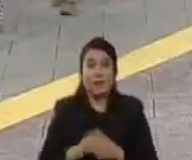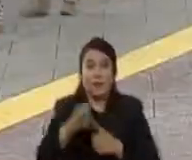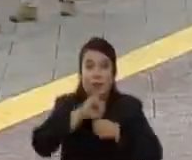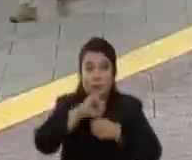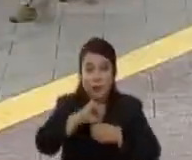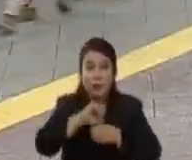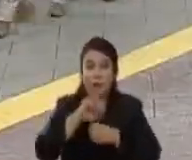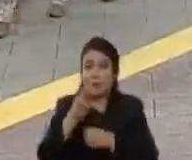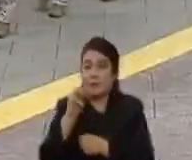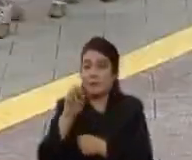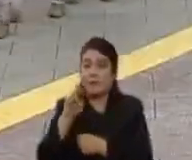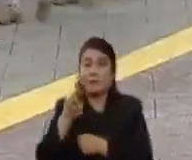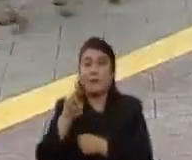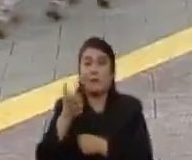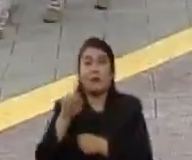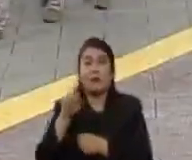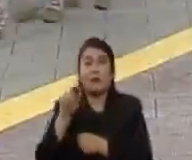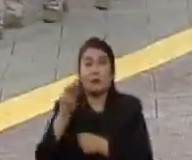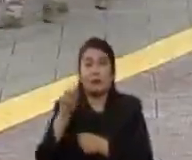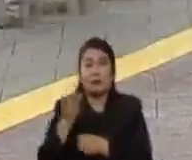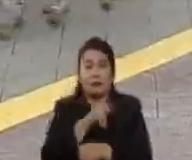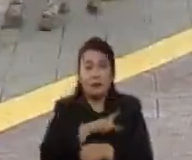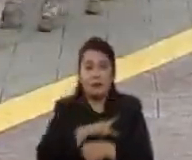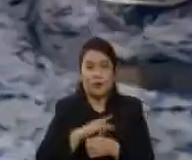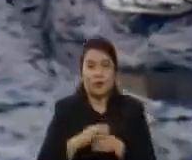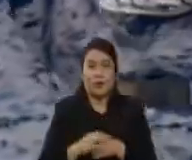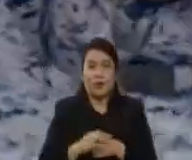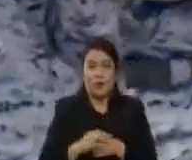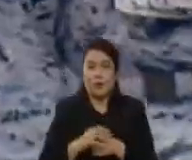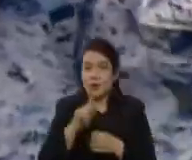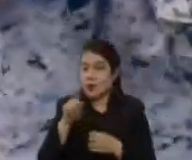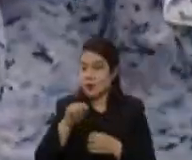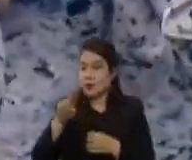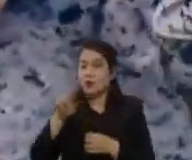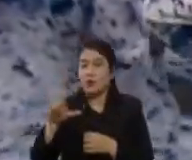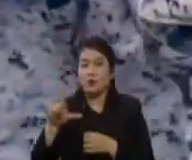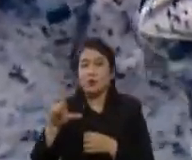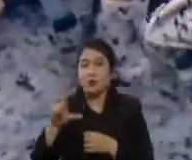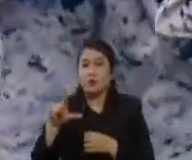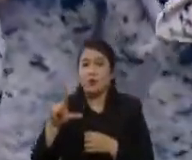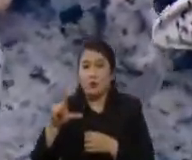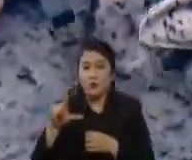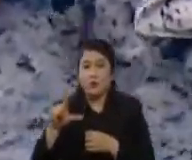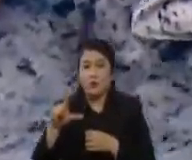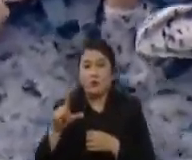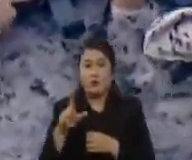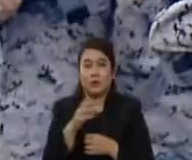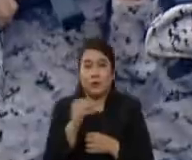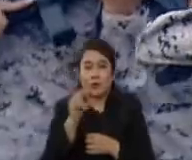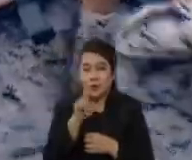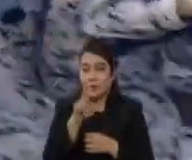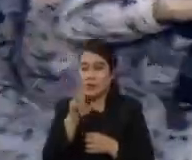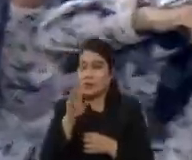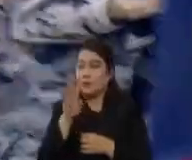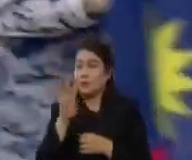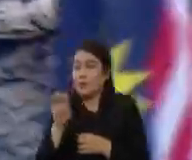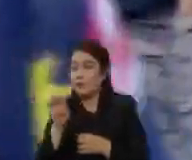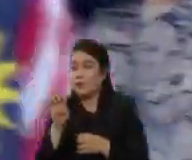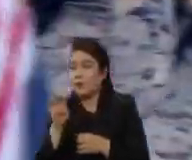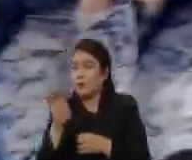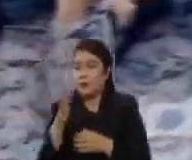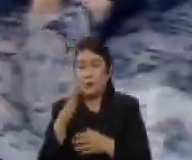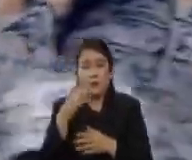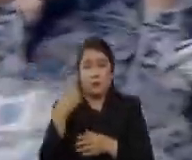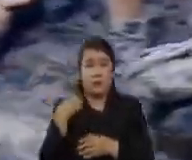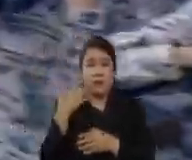penguatkuasaan Maritim Malaysia diketuai Komander Maritim Muhammad Zulfahmi bin Muhammad dengan kekuatan 340 pegawai dan